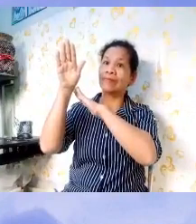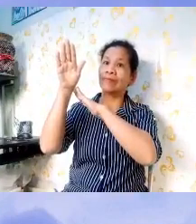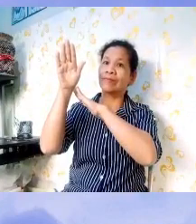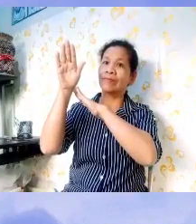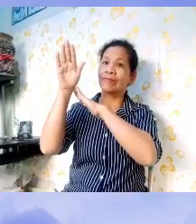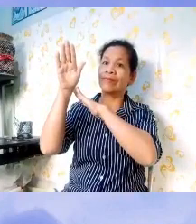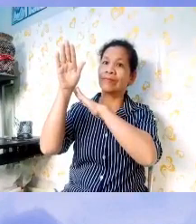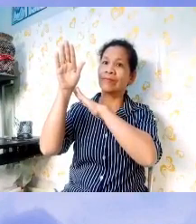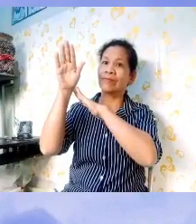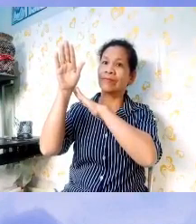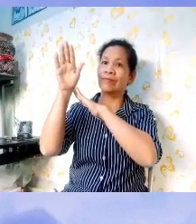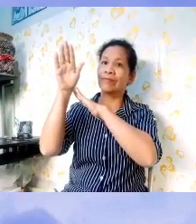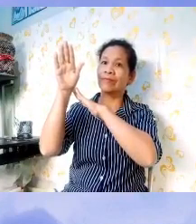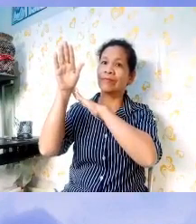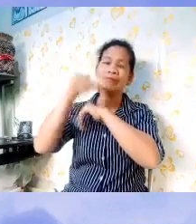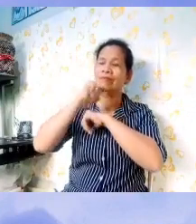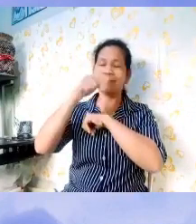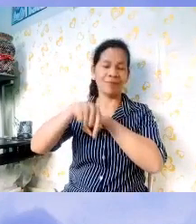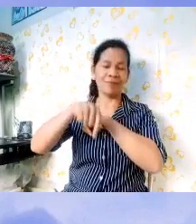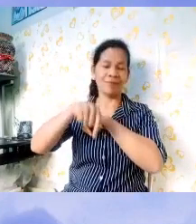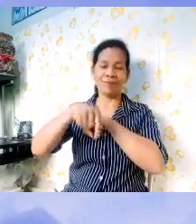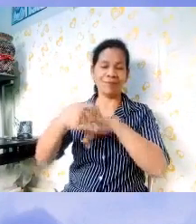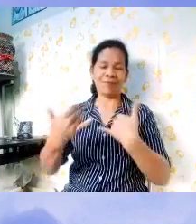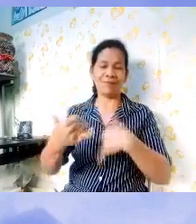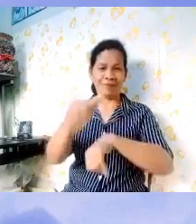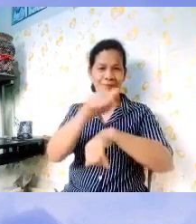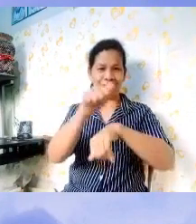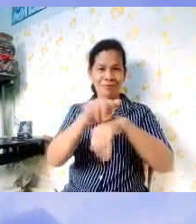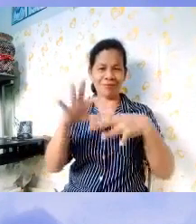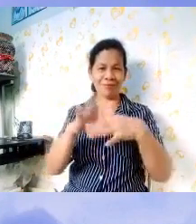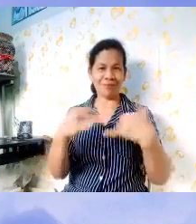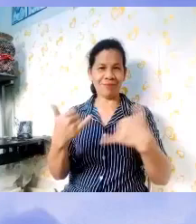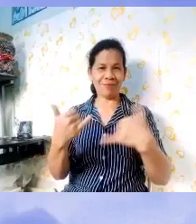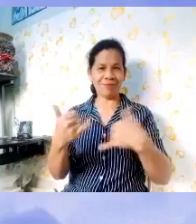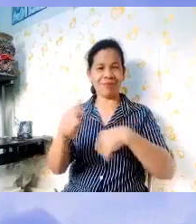hindi sa ibabaw ng lupa. Yeah. So,